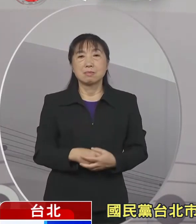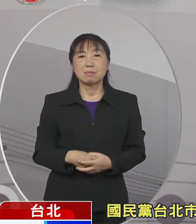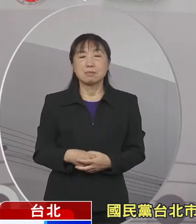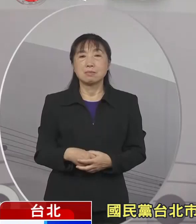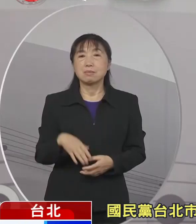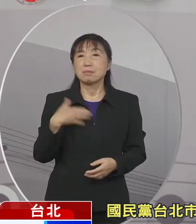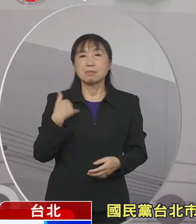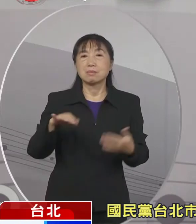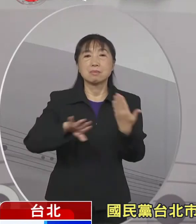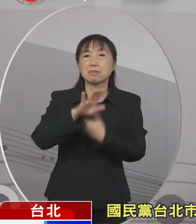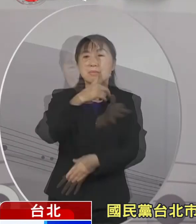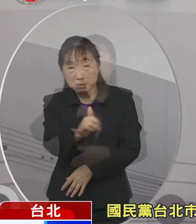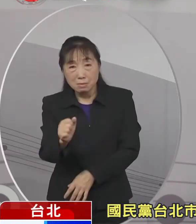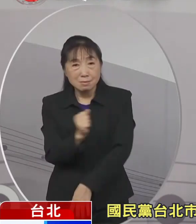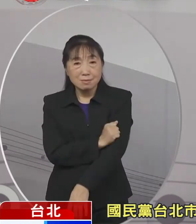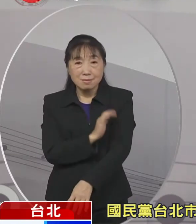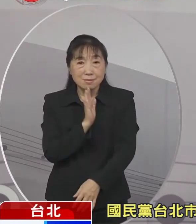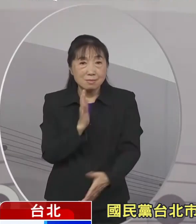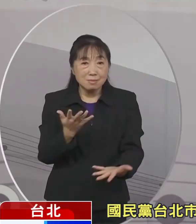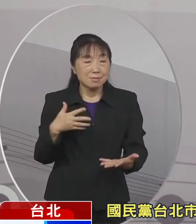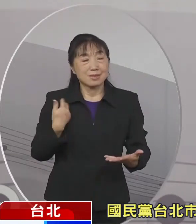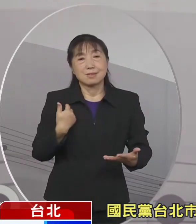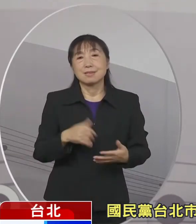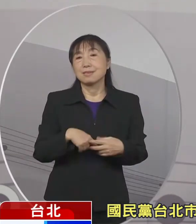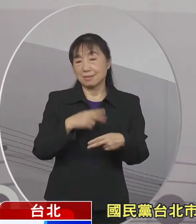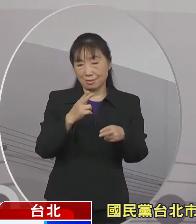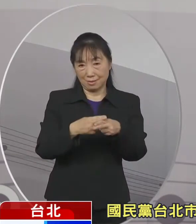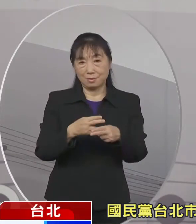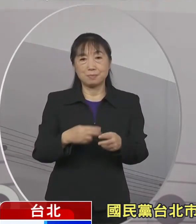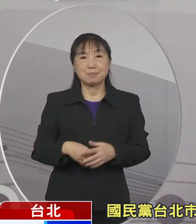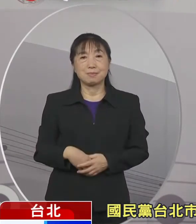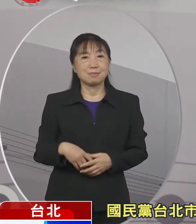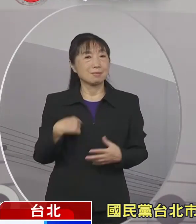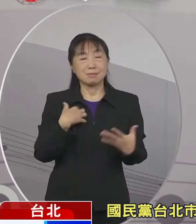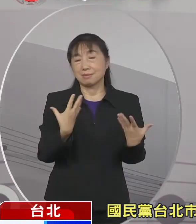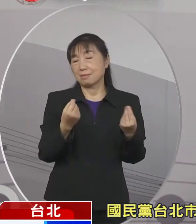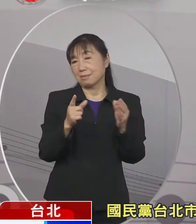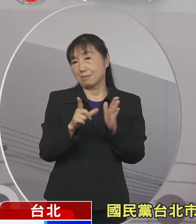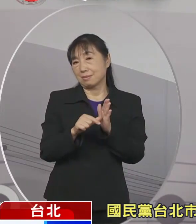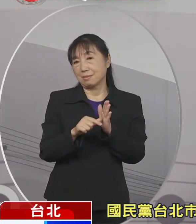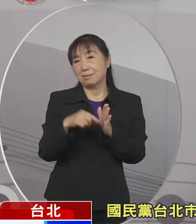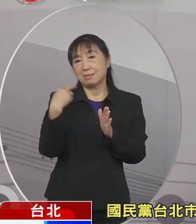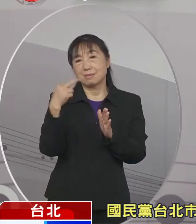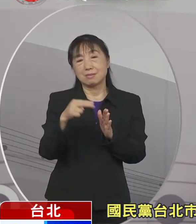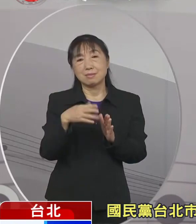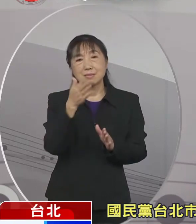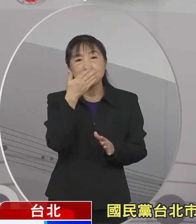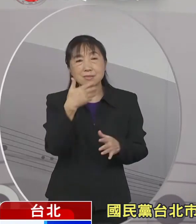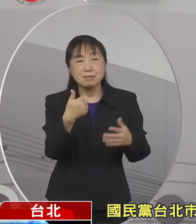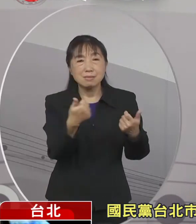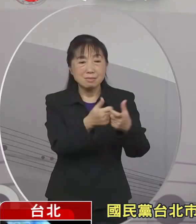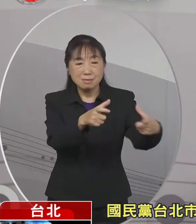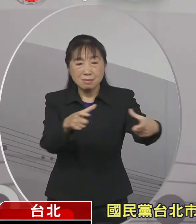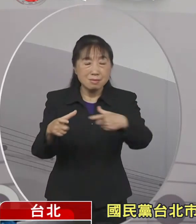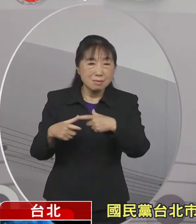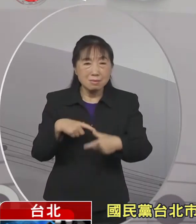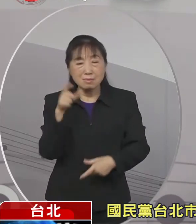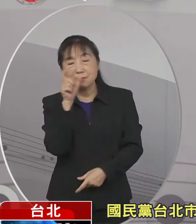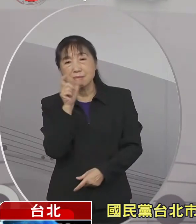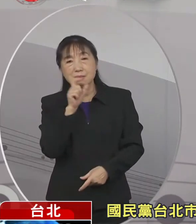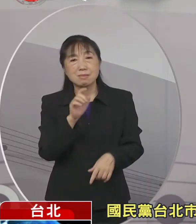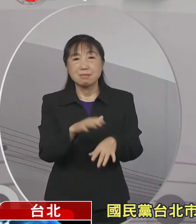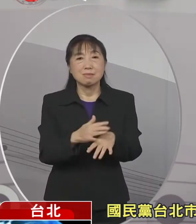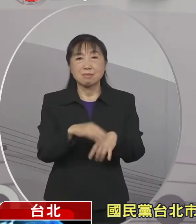道其他候选人的行程，但是我相信我没有时间在餐会上喝醉，更必须时